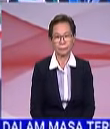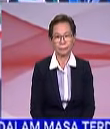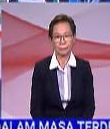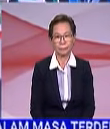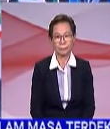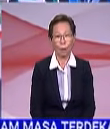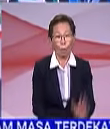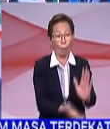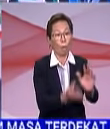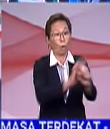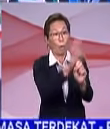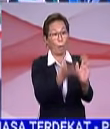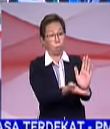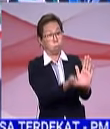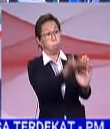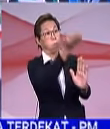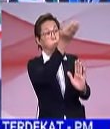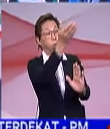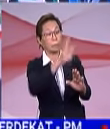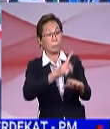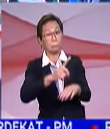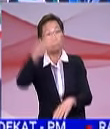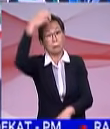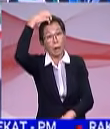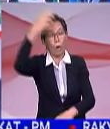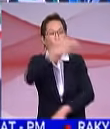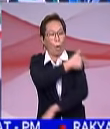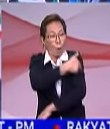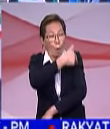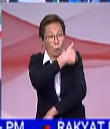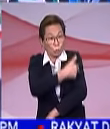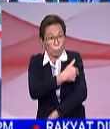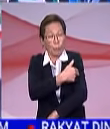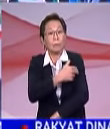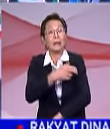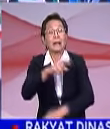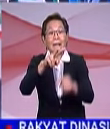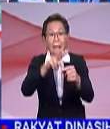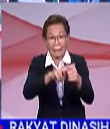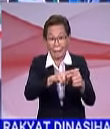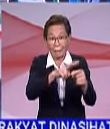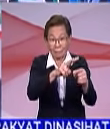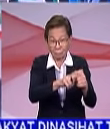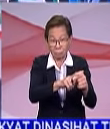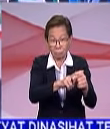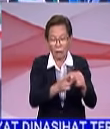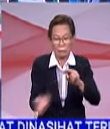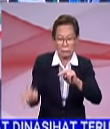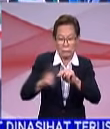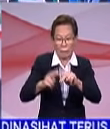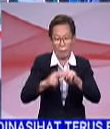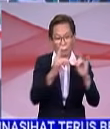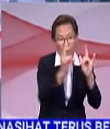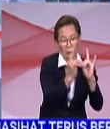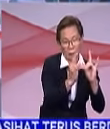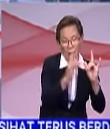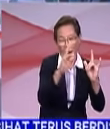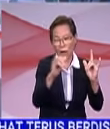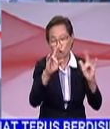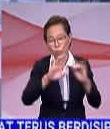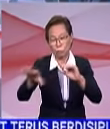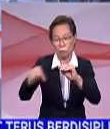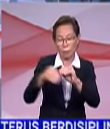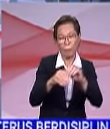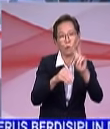Hai sesudah berikatan gesco bisa amblas di Selangor Hospital Tengku ampuan Rahimah SDR menambahkan lewat Icu